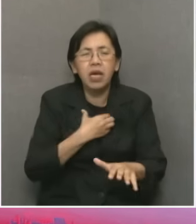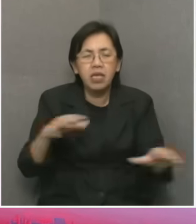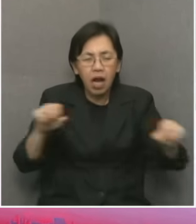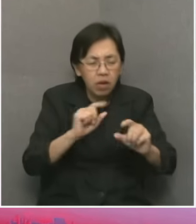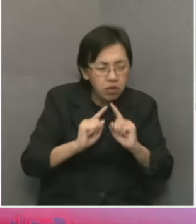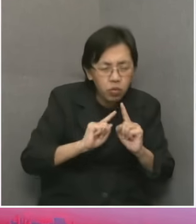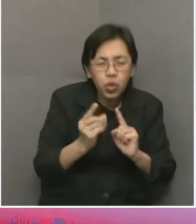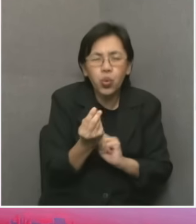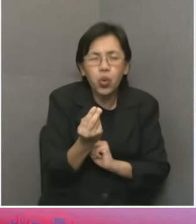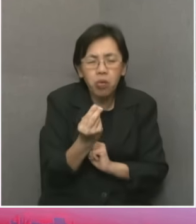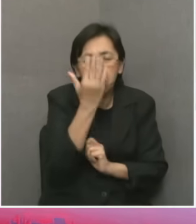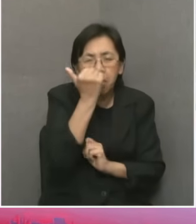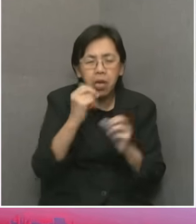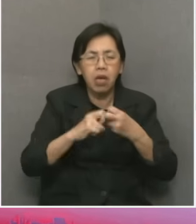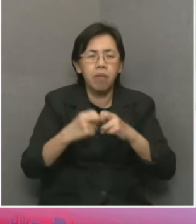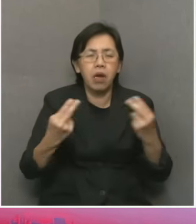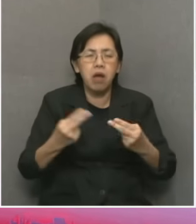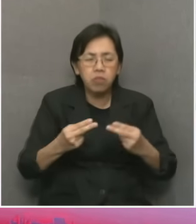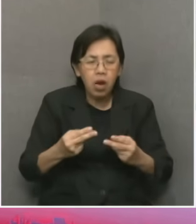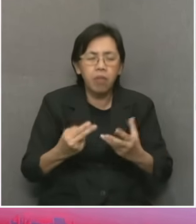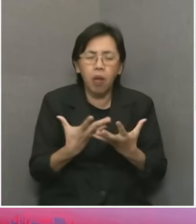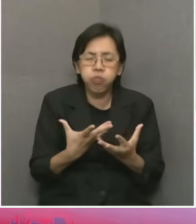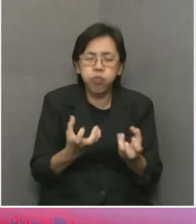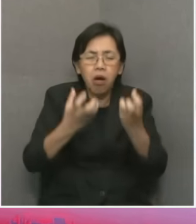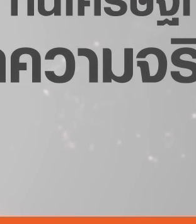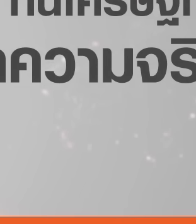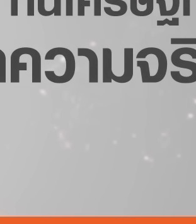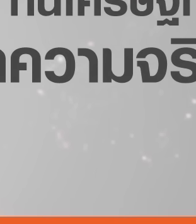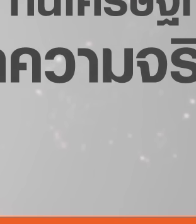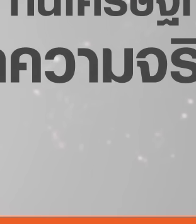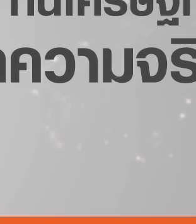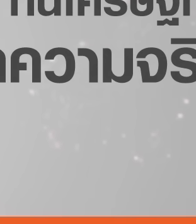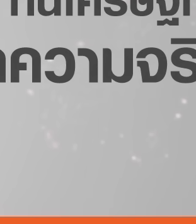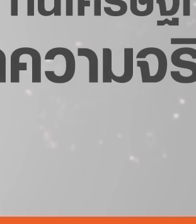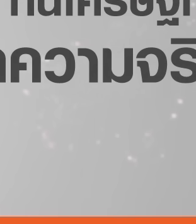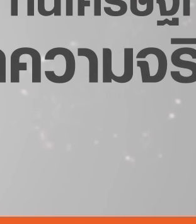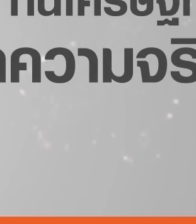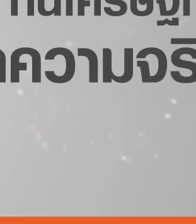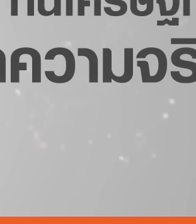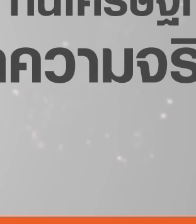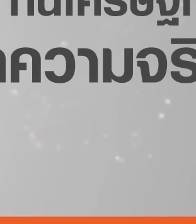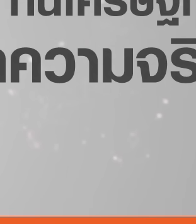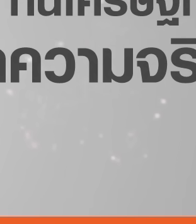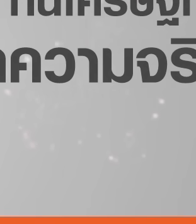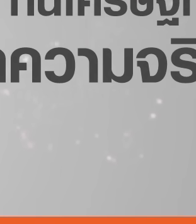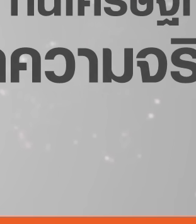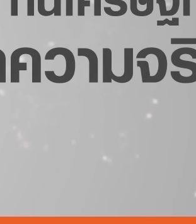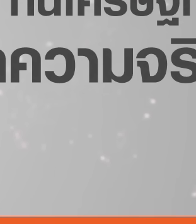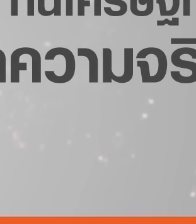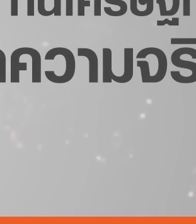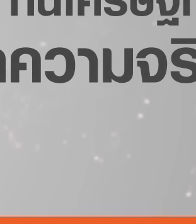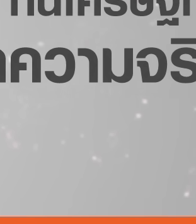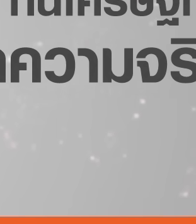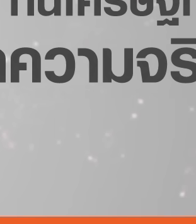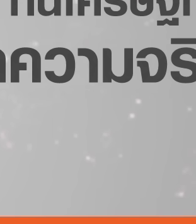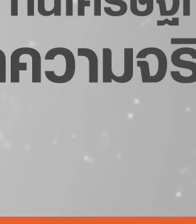เร็วที่สุดนะคะเพื่อป้องกันความเสียหายไม่ให้ลุกลามบานปลายนั่นเองนะคะ ขอบคุณที่ติดตามรับชม TNN News ข่าวเที่ยงค่ะอย่